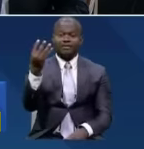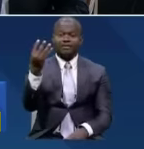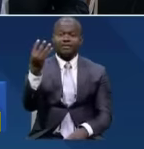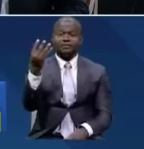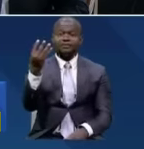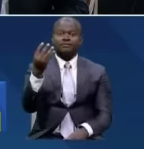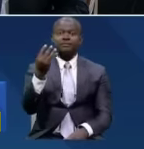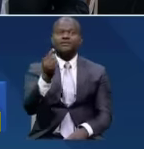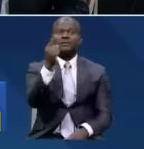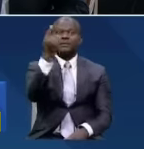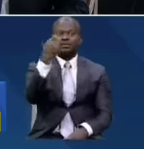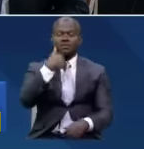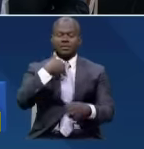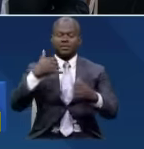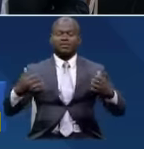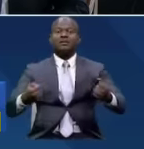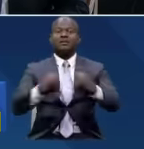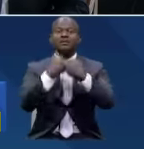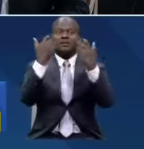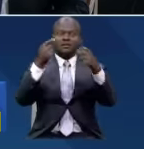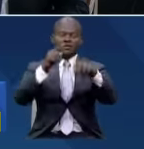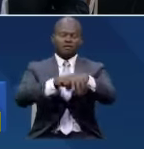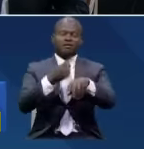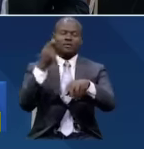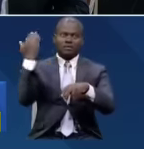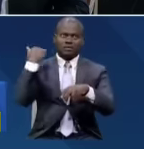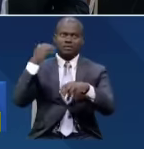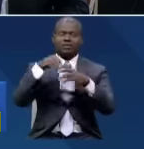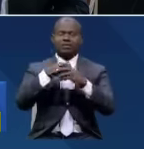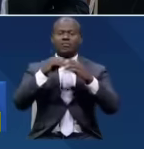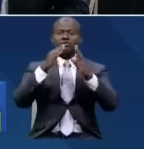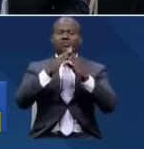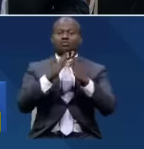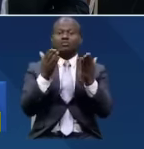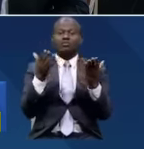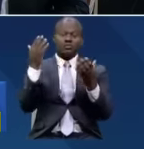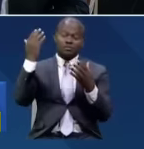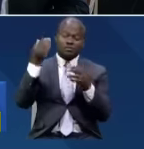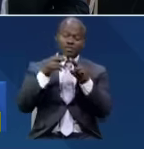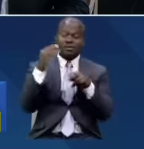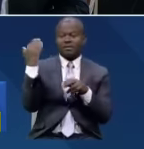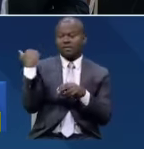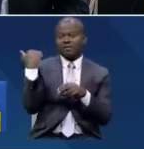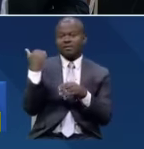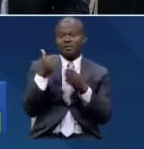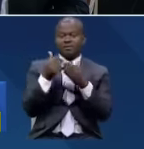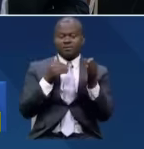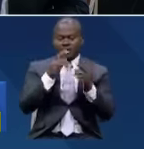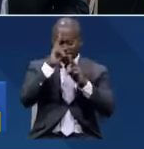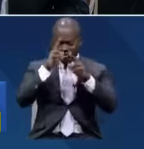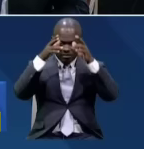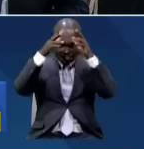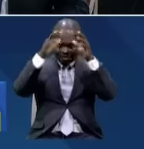ko twari twabuze bari batwawe n'ibiza, aza kutubwira ko azaduha